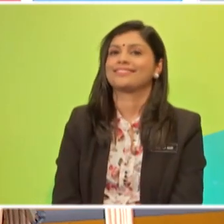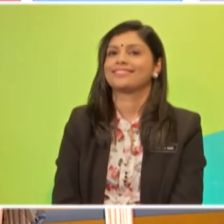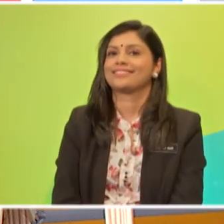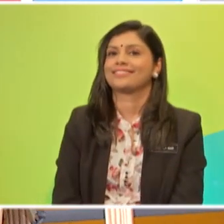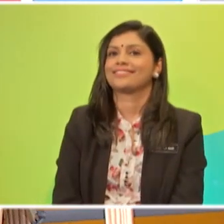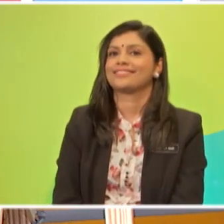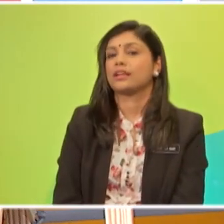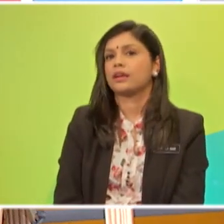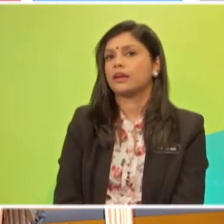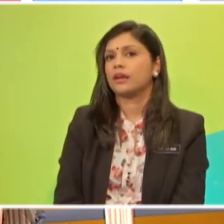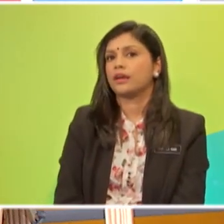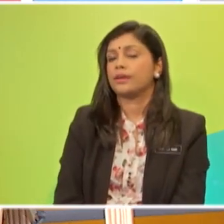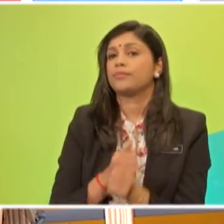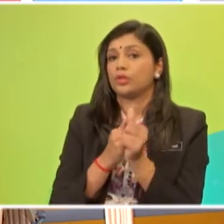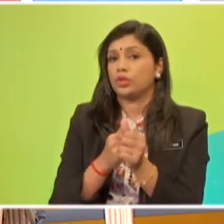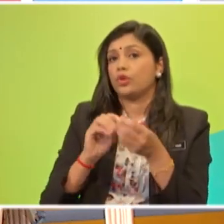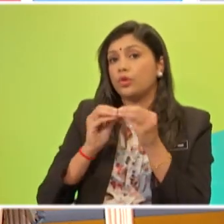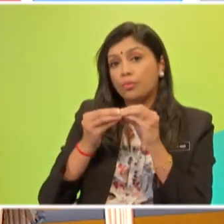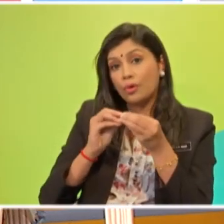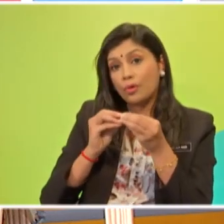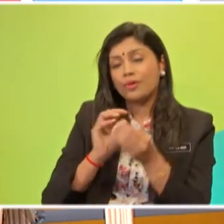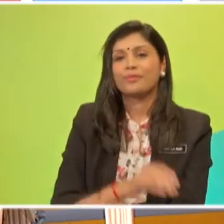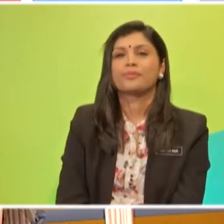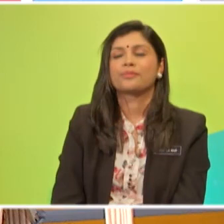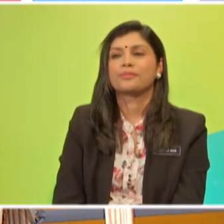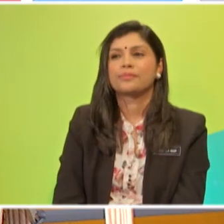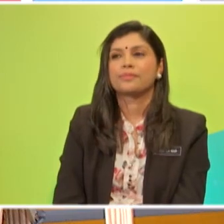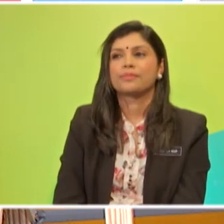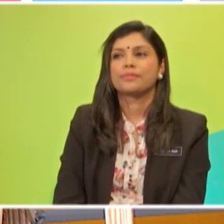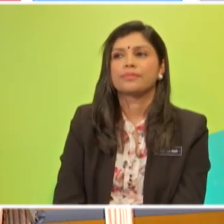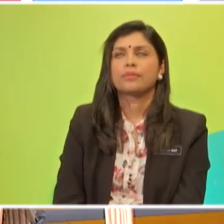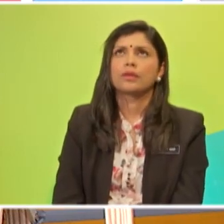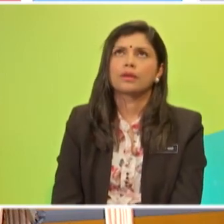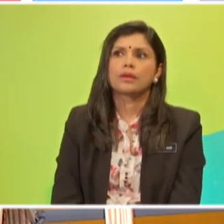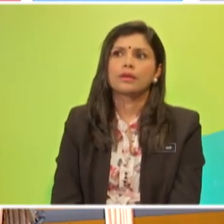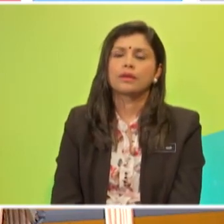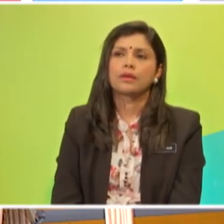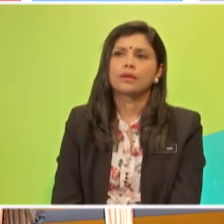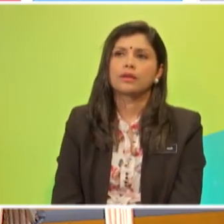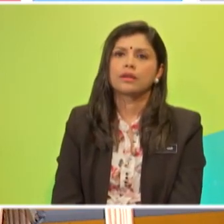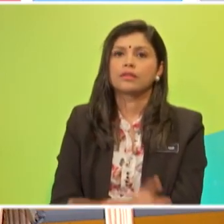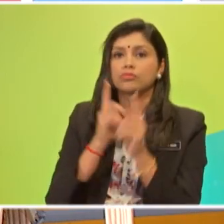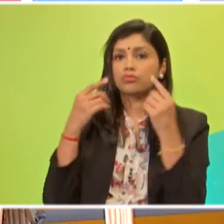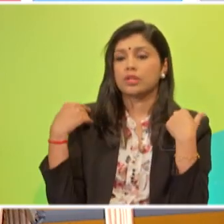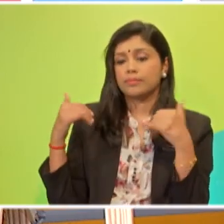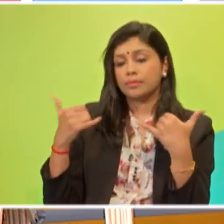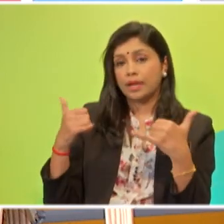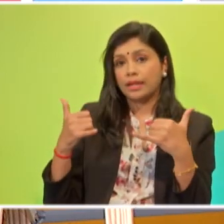Dam nombor. Okey, Sean, Sean ada nampak depan sini kan? Ada tapak mainan